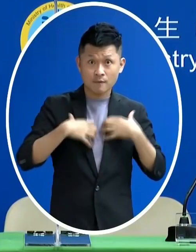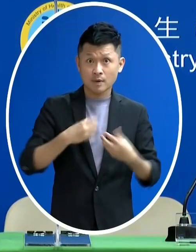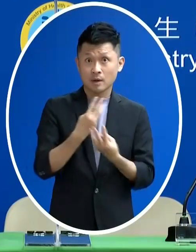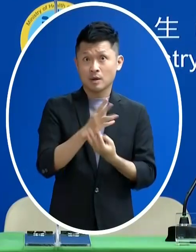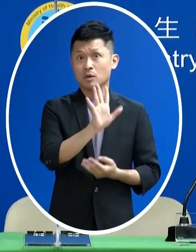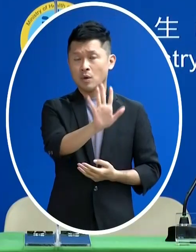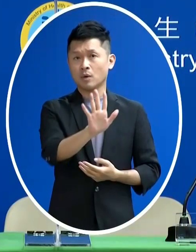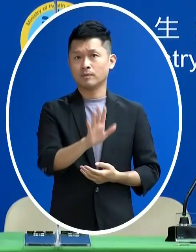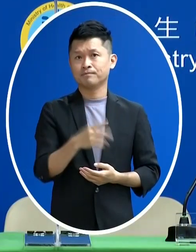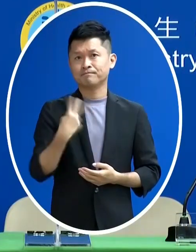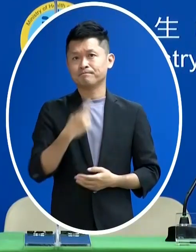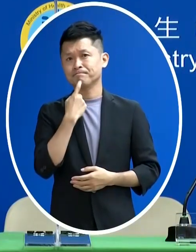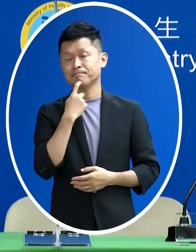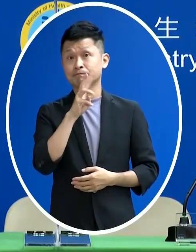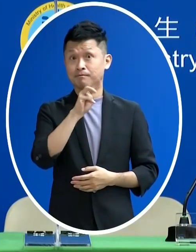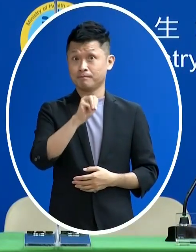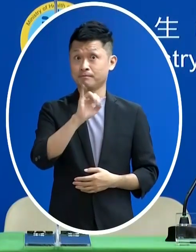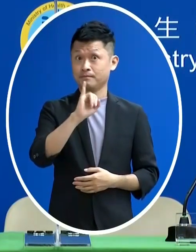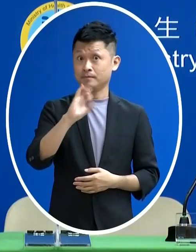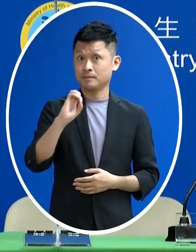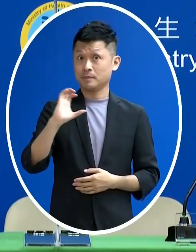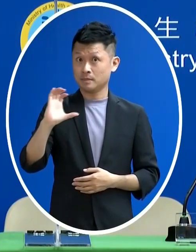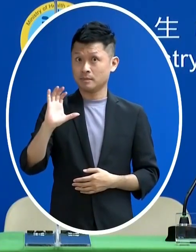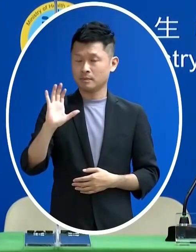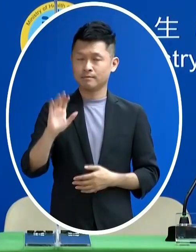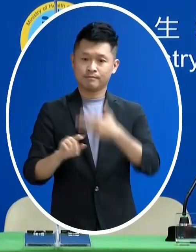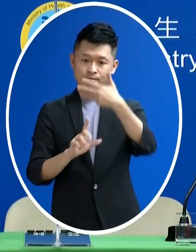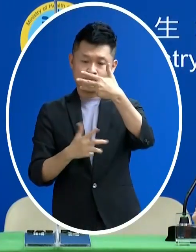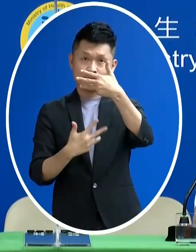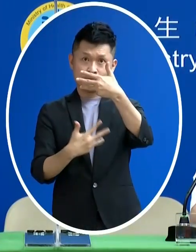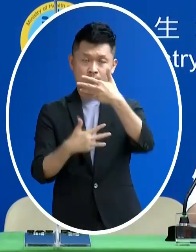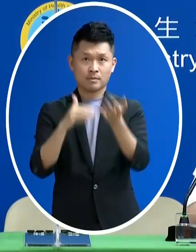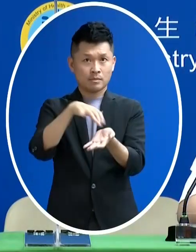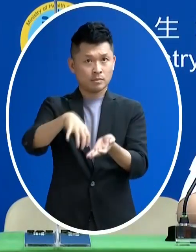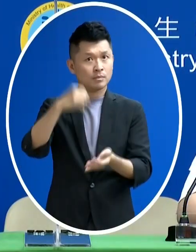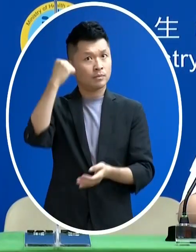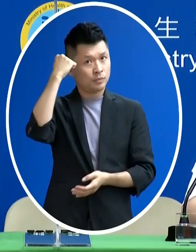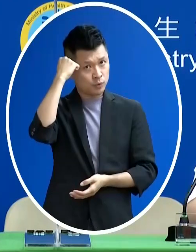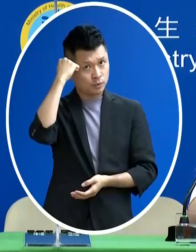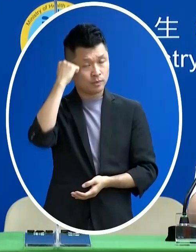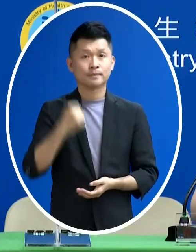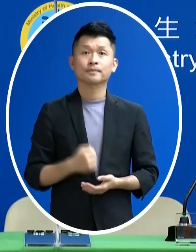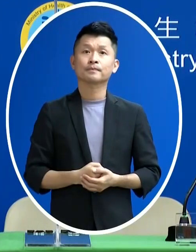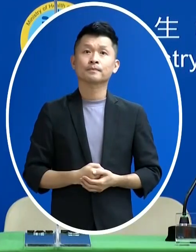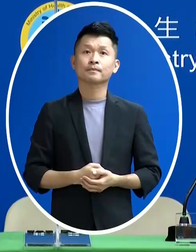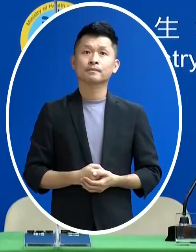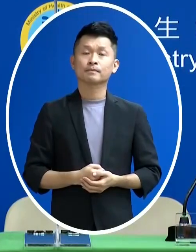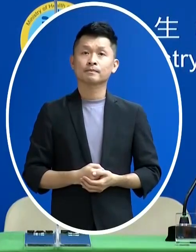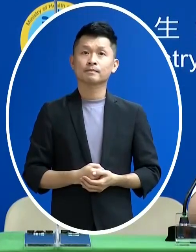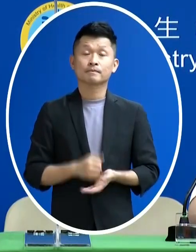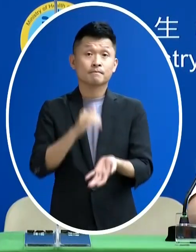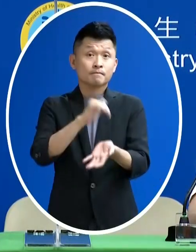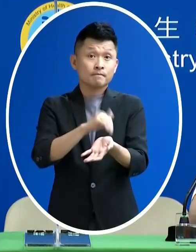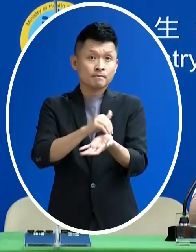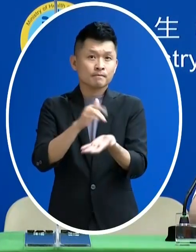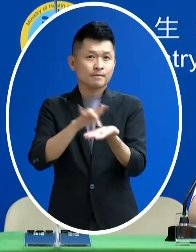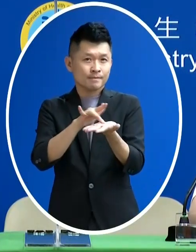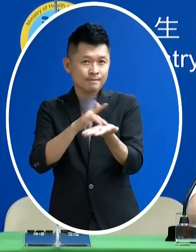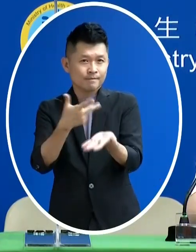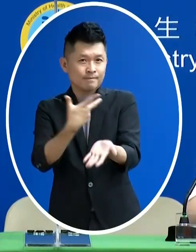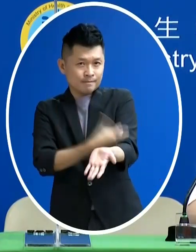怀疑可能也有 Miss C， 所以8月8号住院。不过经过这些各式的治疗药物